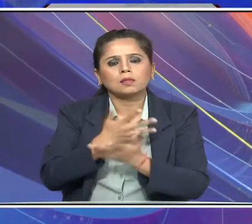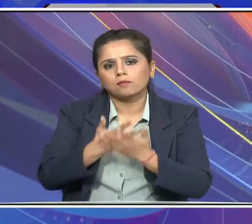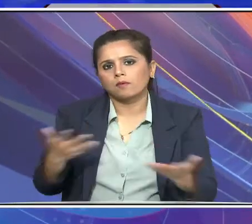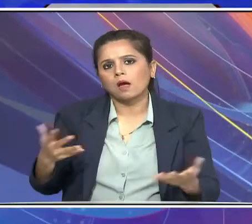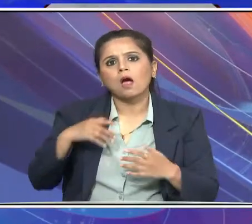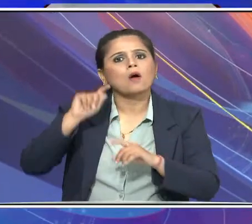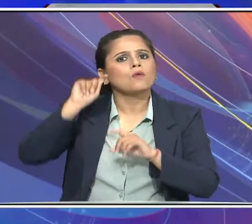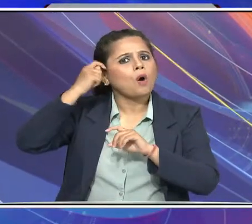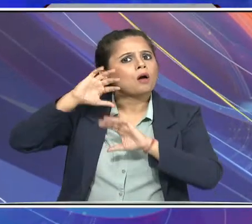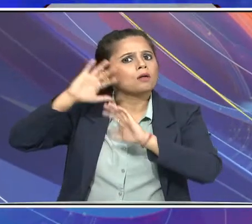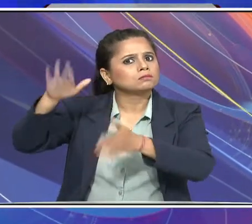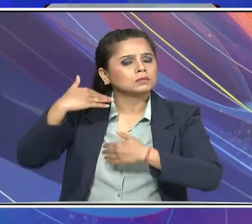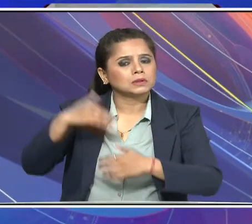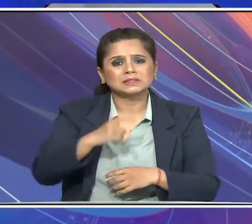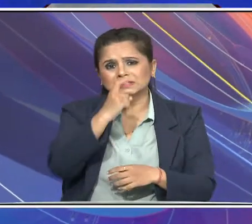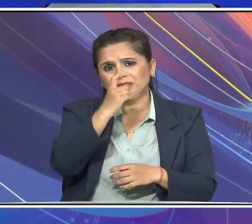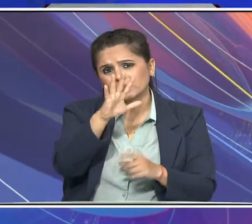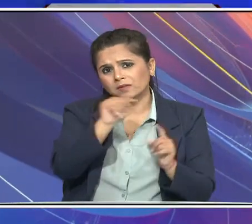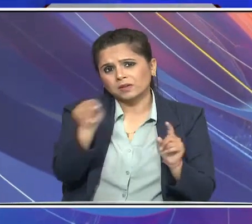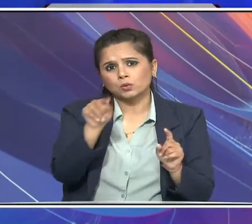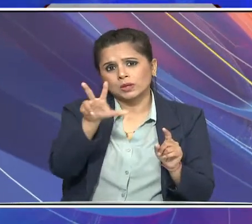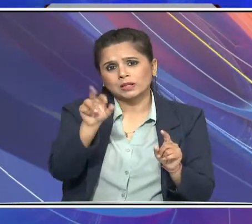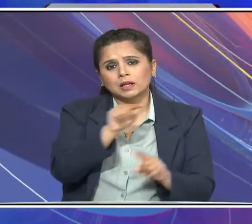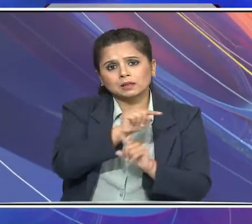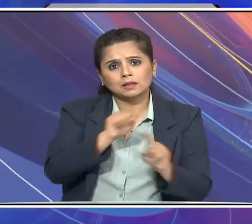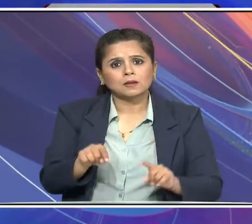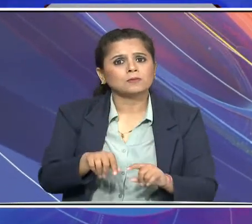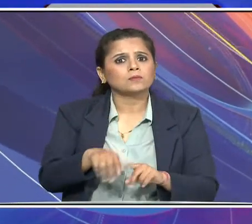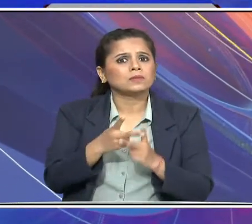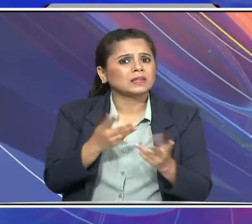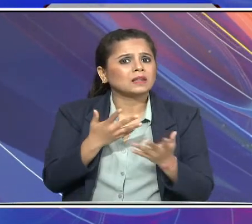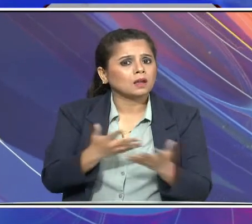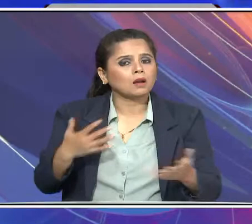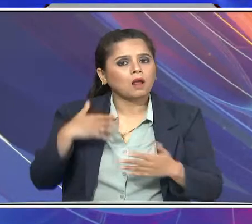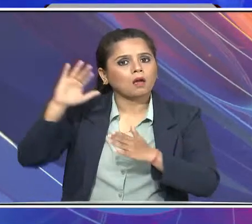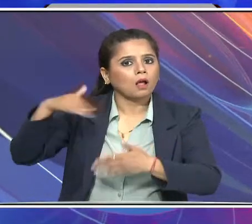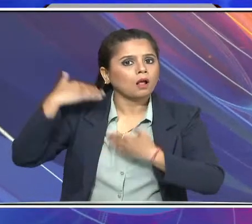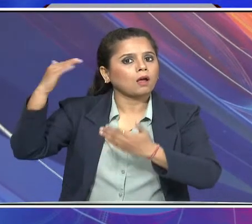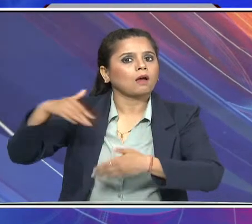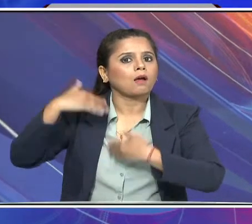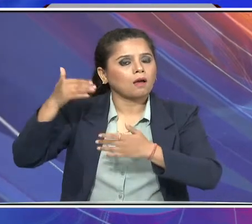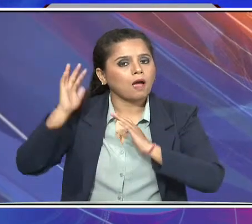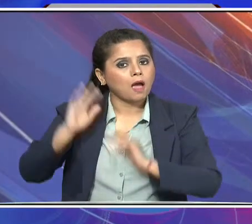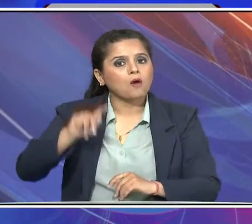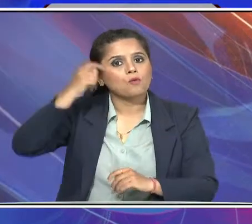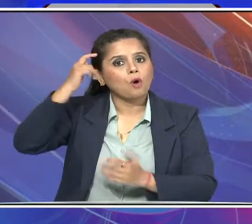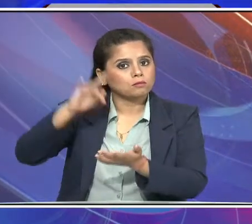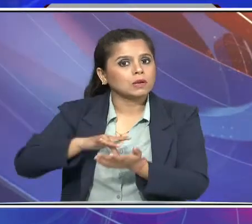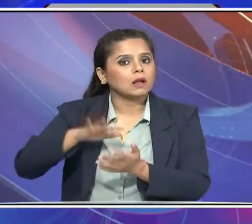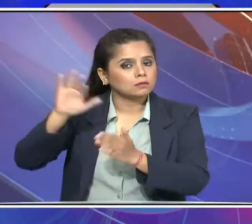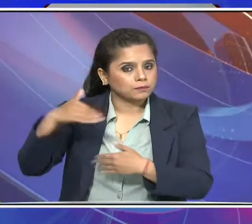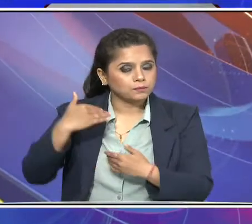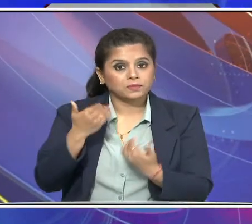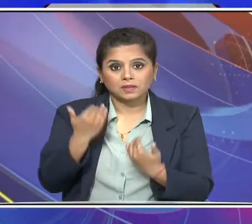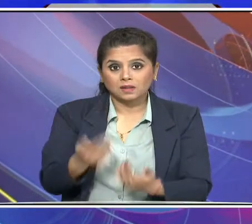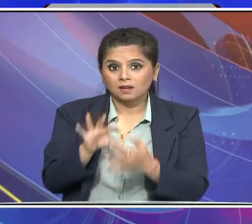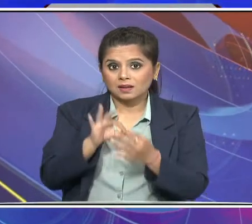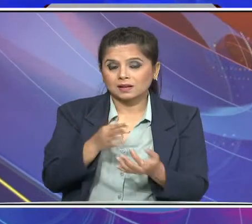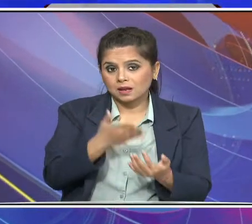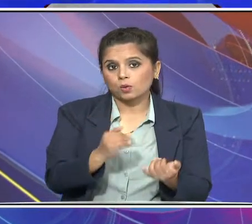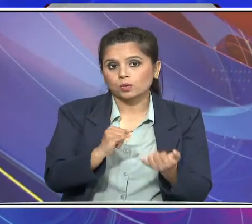अपरोक्ष 75 तो 80% मेडिकल डिवाइसेज अरे इंपोर्टेड नो विद दिस